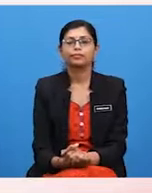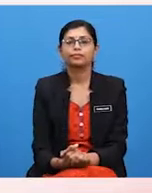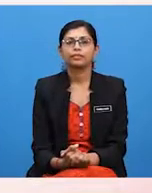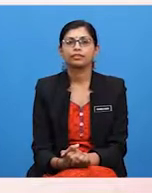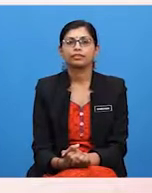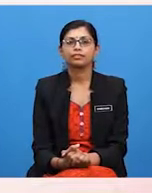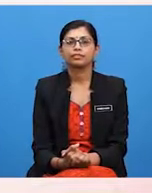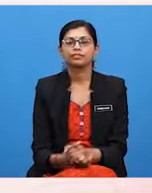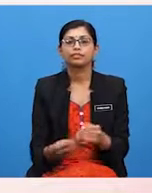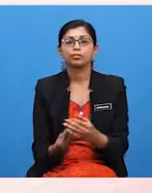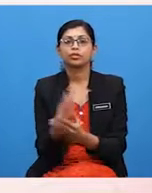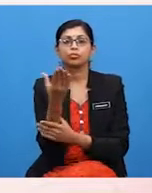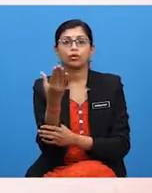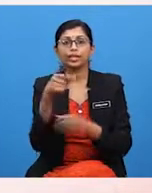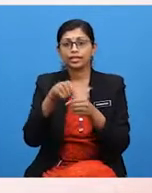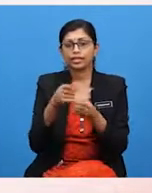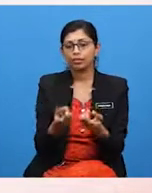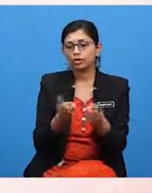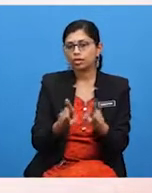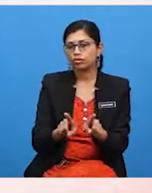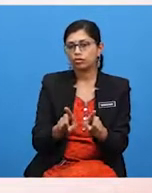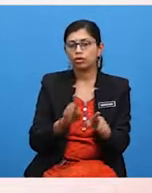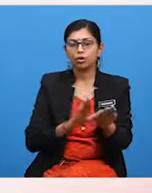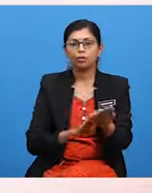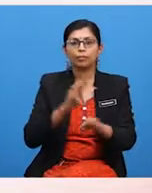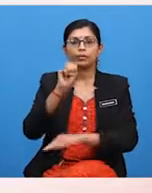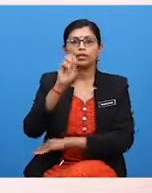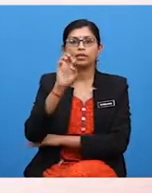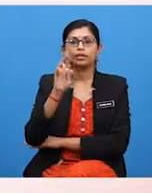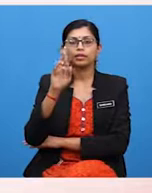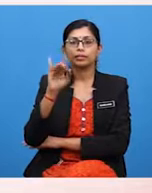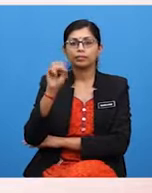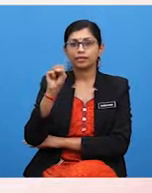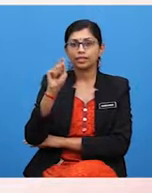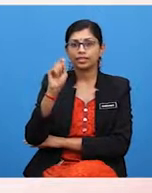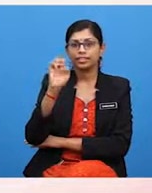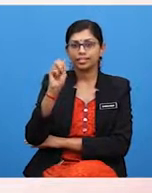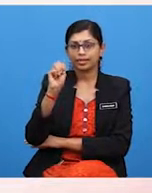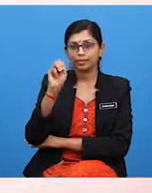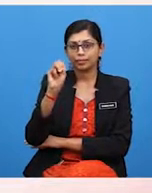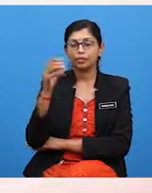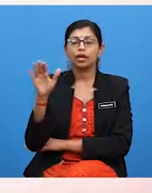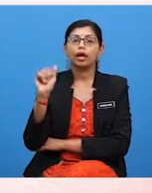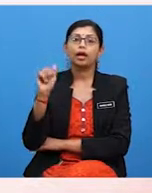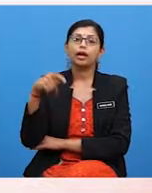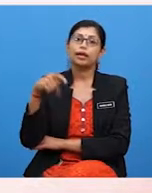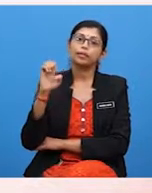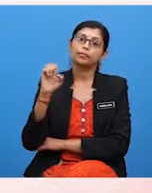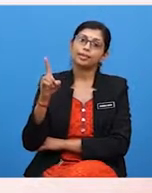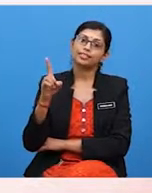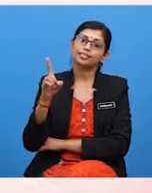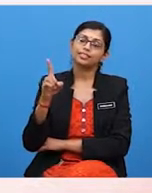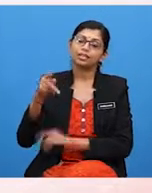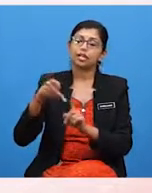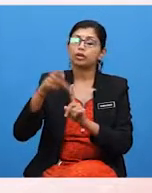Pertumbuhan ini berlaku pada meristem apex yang terdapat pada hujung pucuk